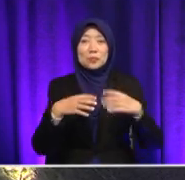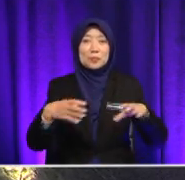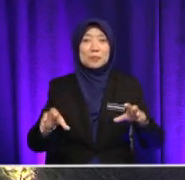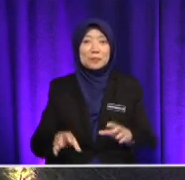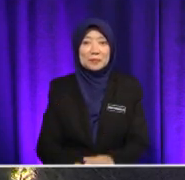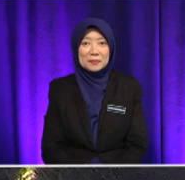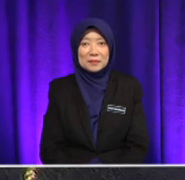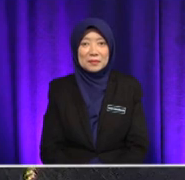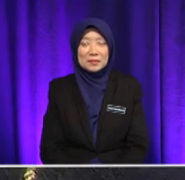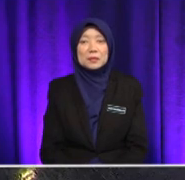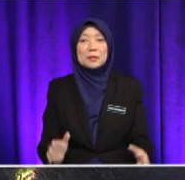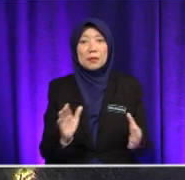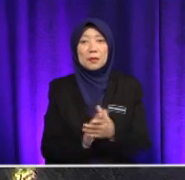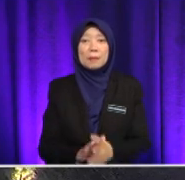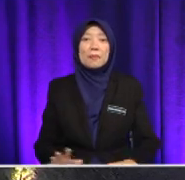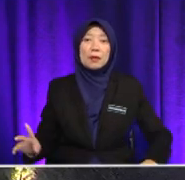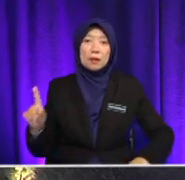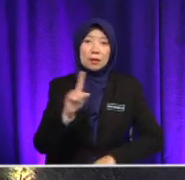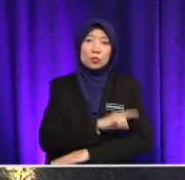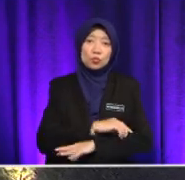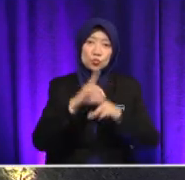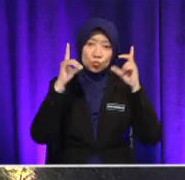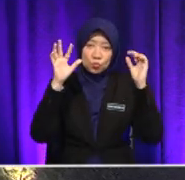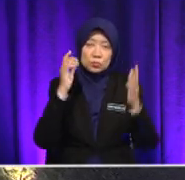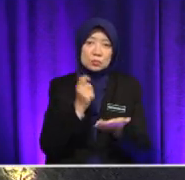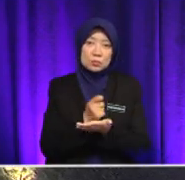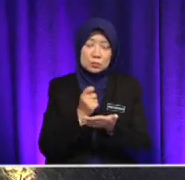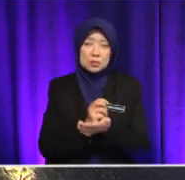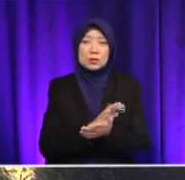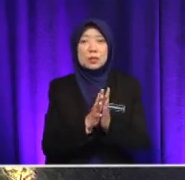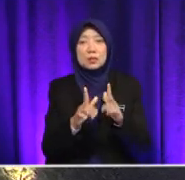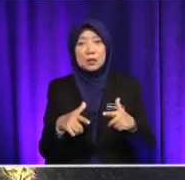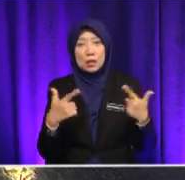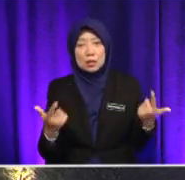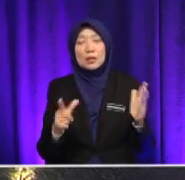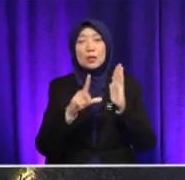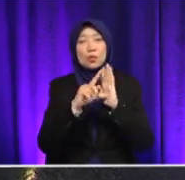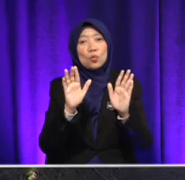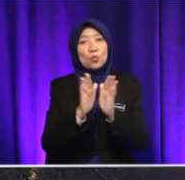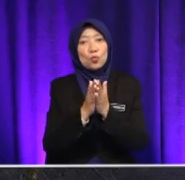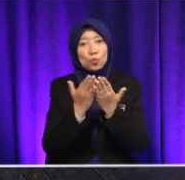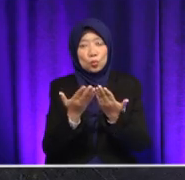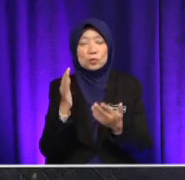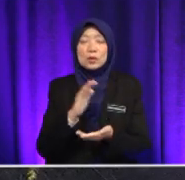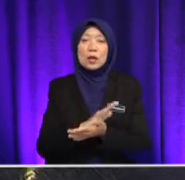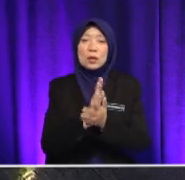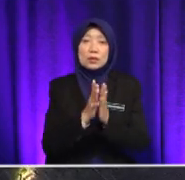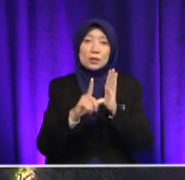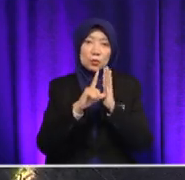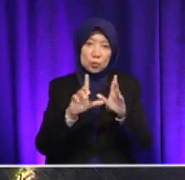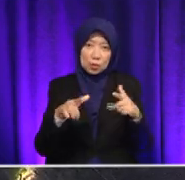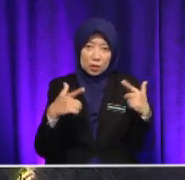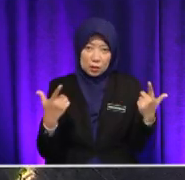sama Hari Guru jadi selama hari lain Kang ada logo buku jadi logo lain kalau